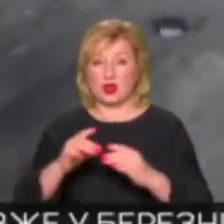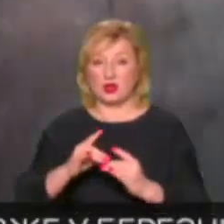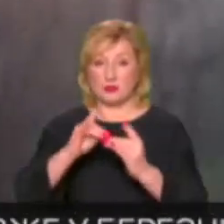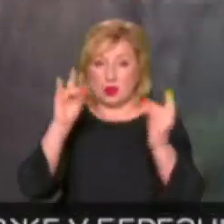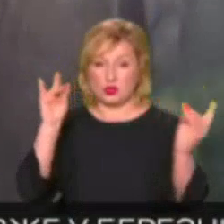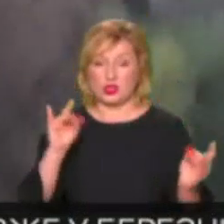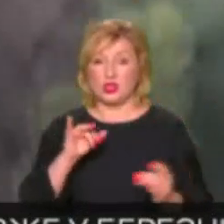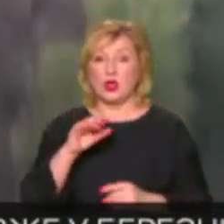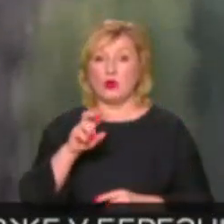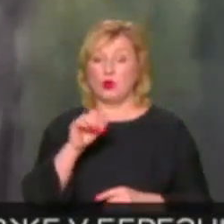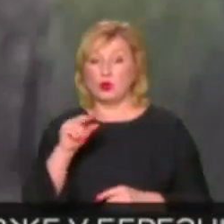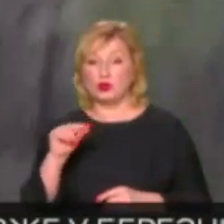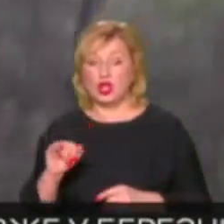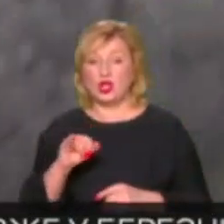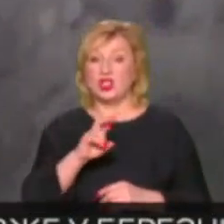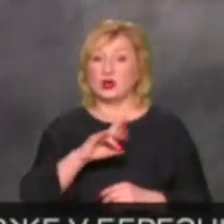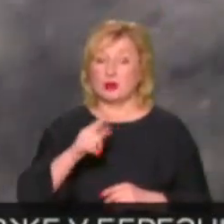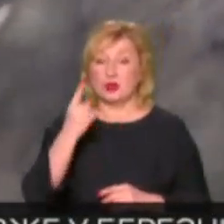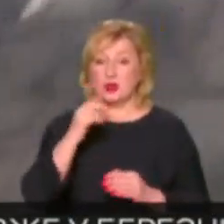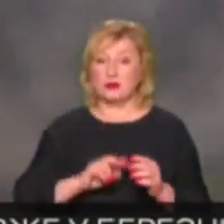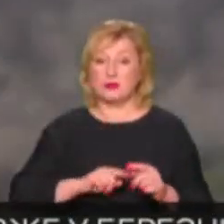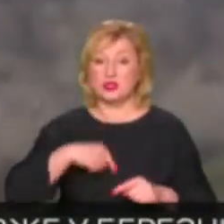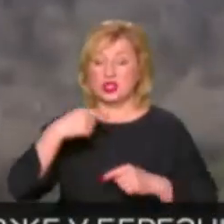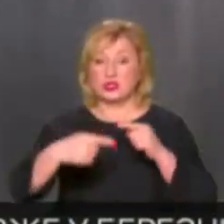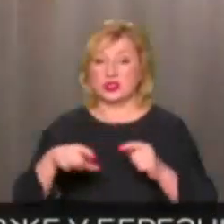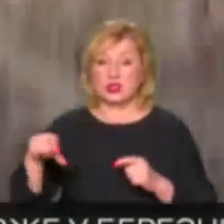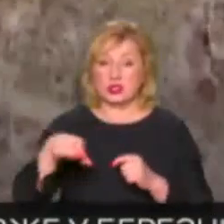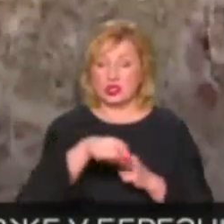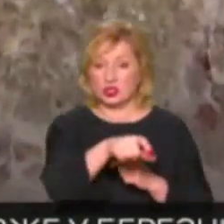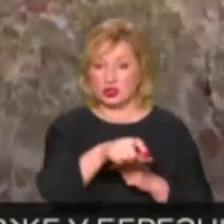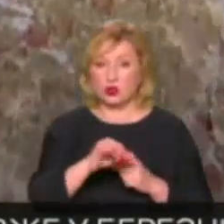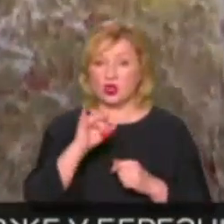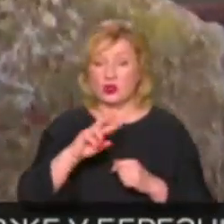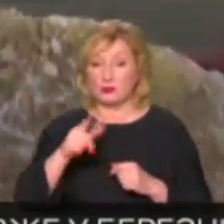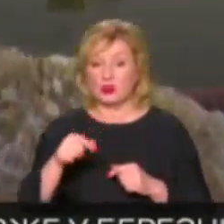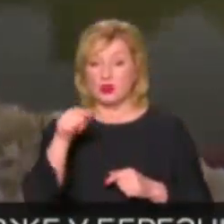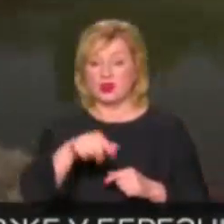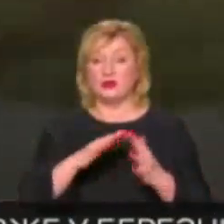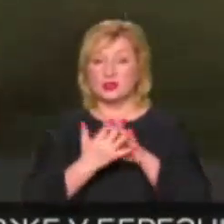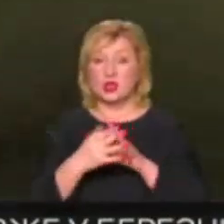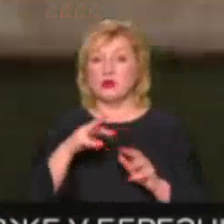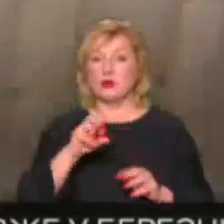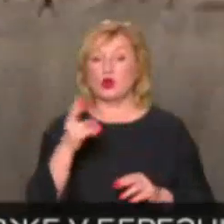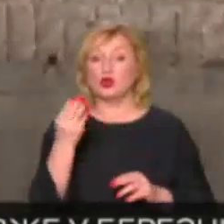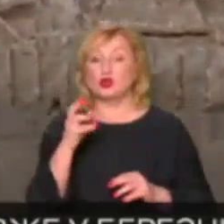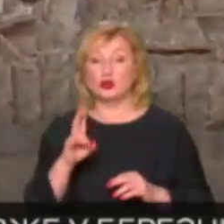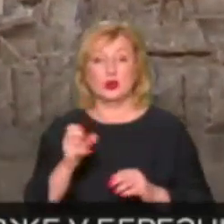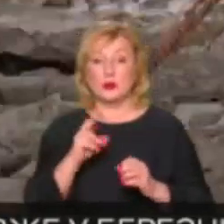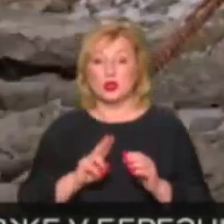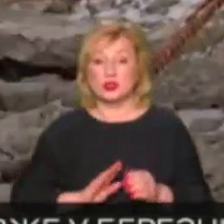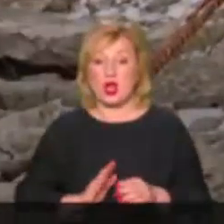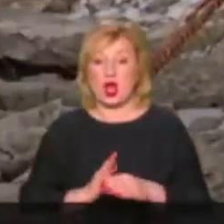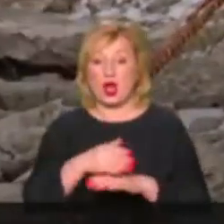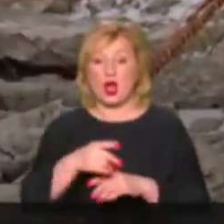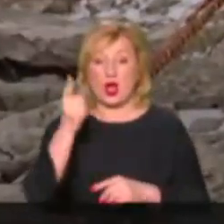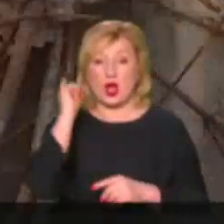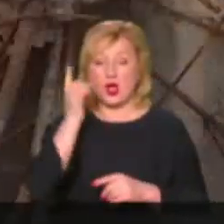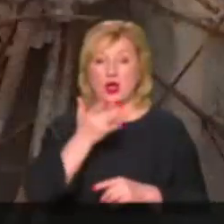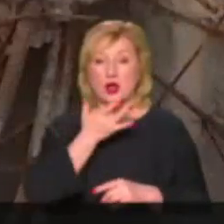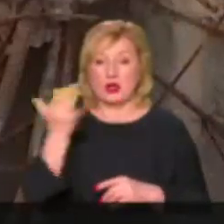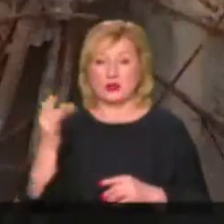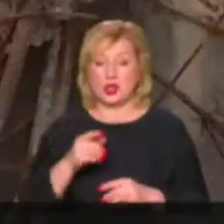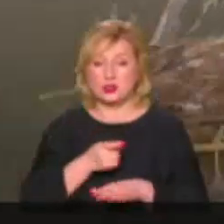І єдина ціла переправа через річку Ірпінь була саме в Мощуні. І не просто переправа, а радянська, танкова,